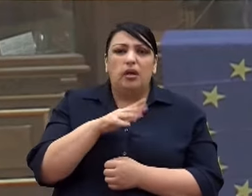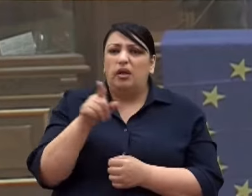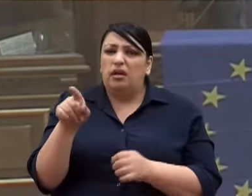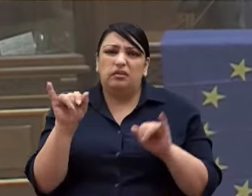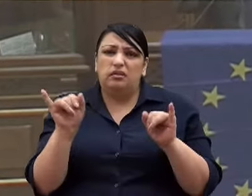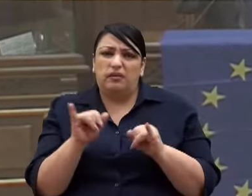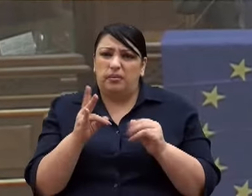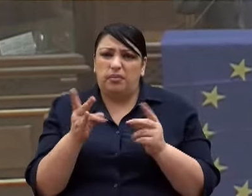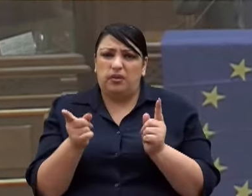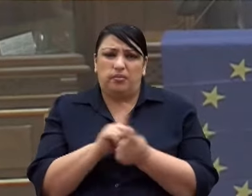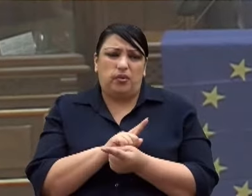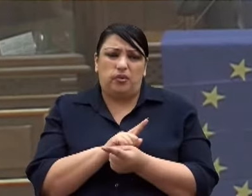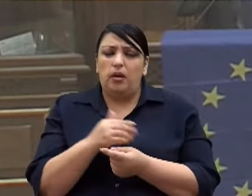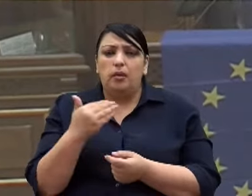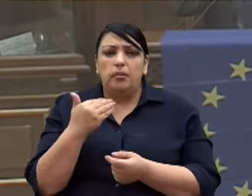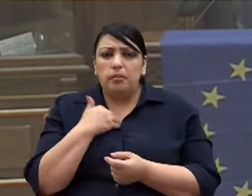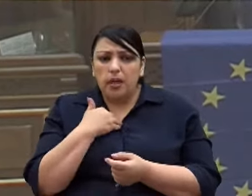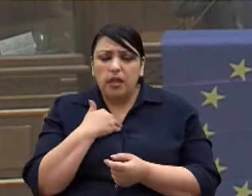դիրքավորումը,